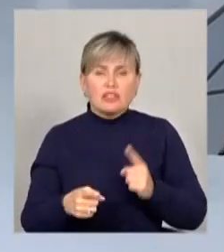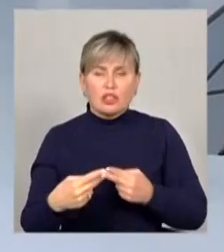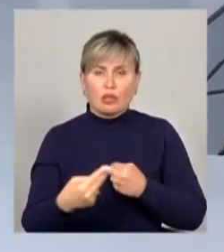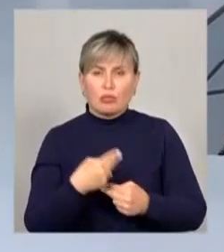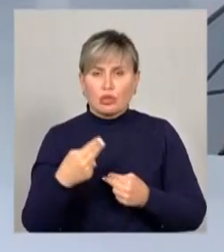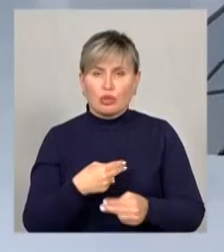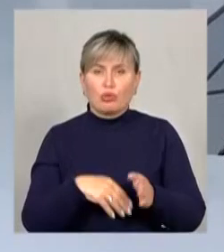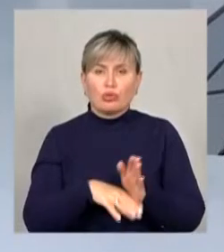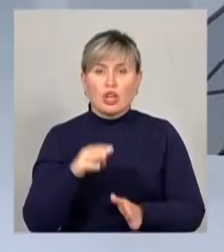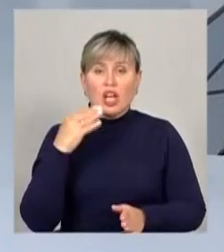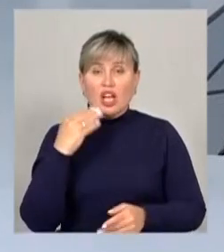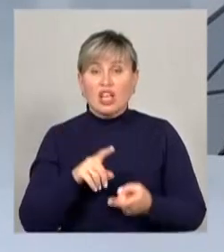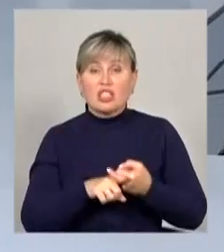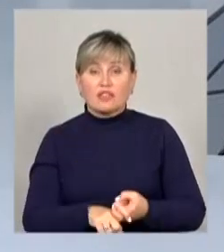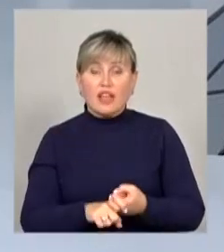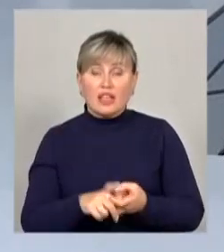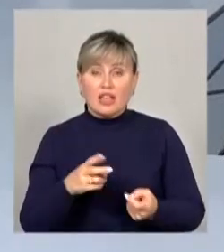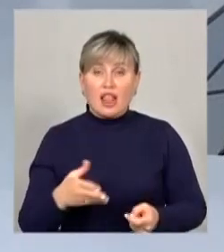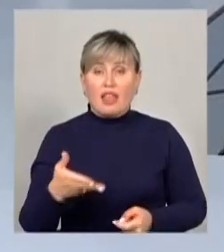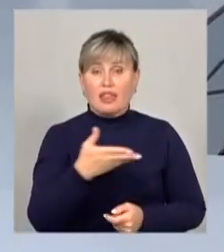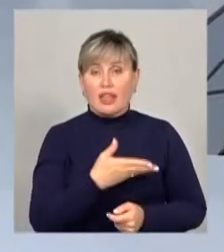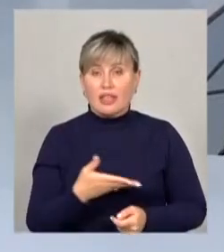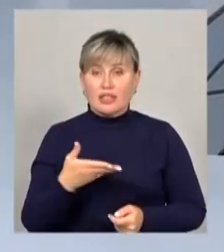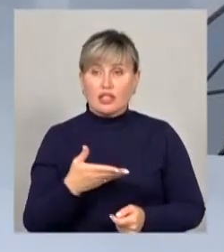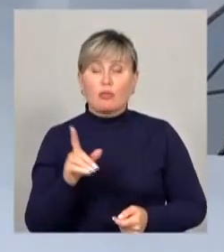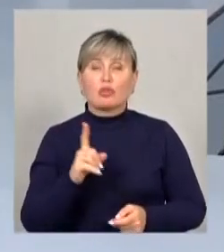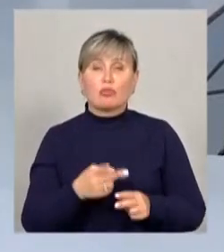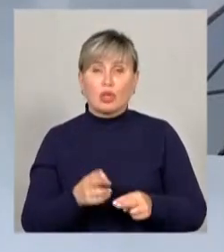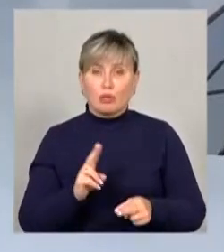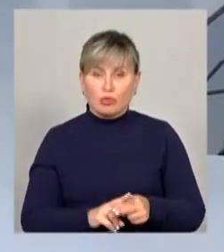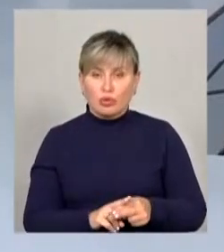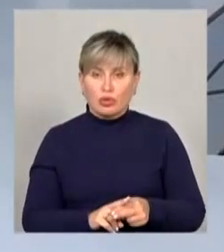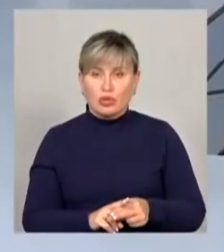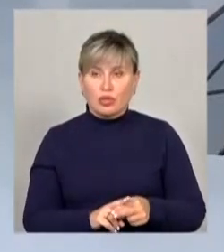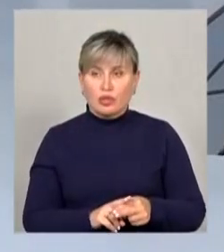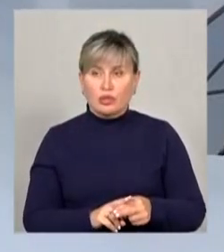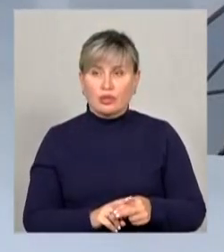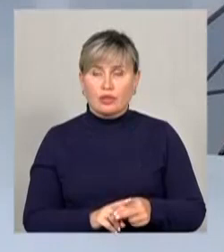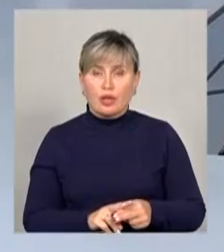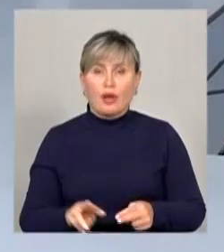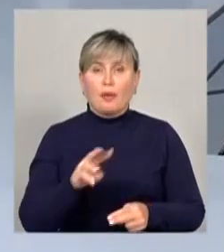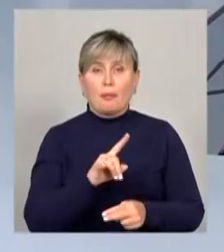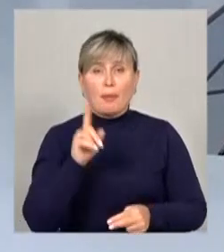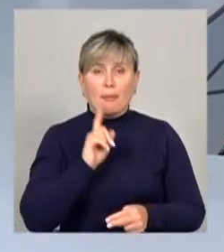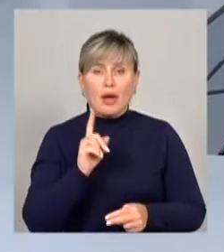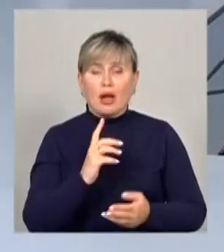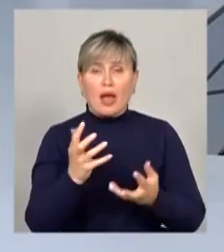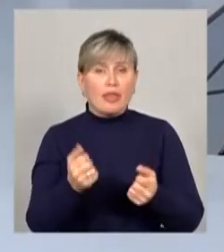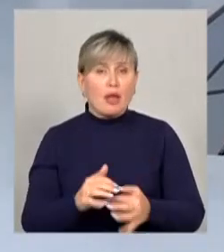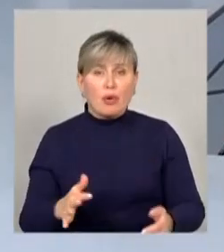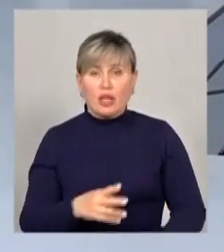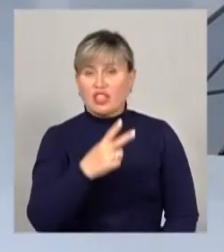по улучшению качества связи для нас конкретно, потому что мы пока не получим